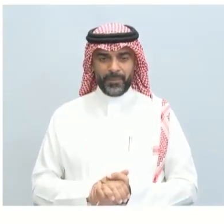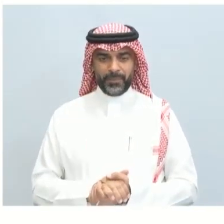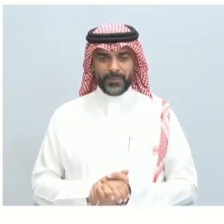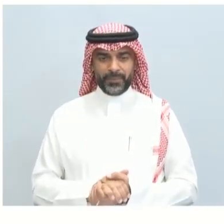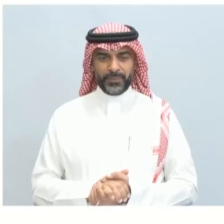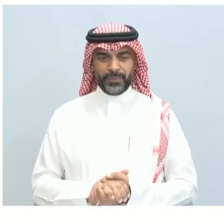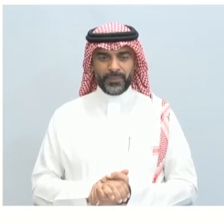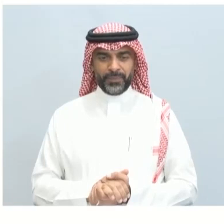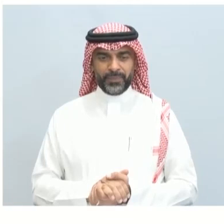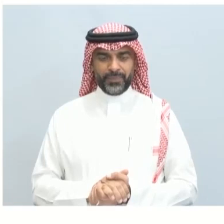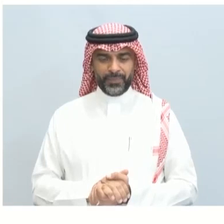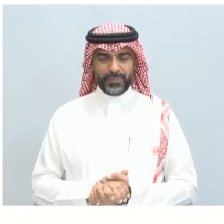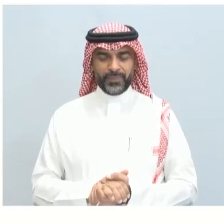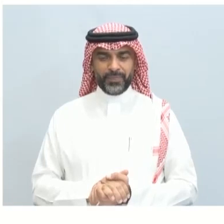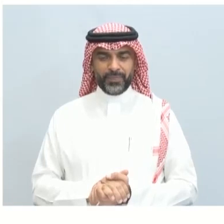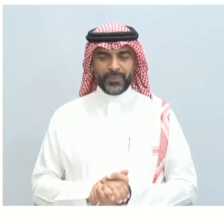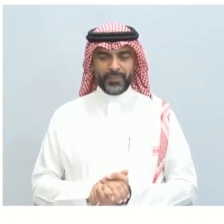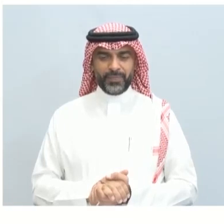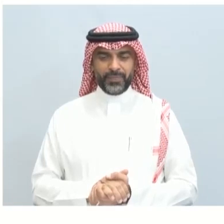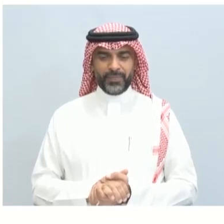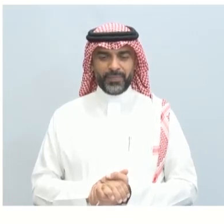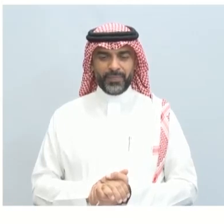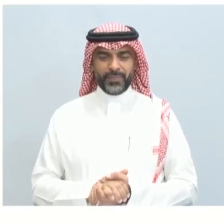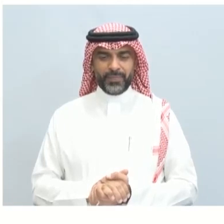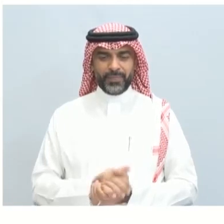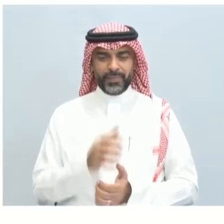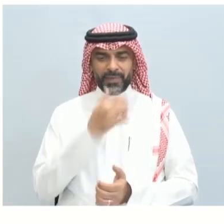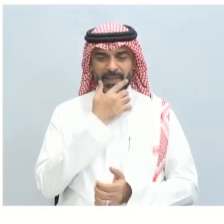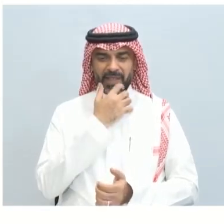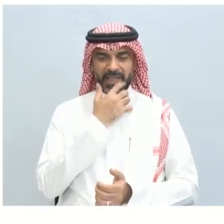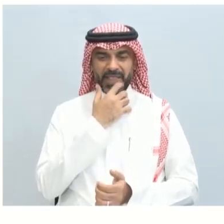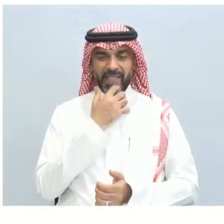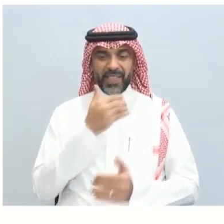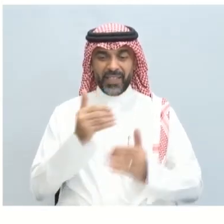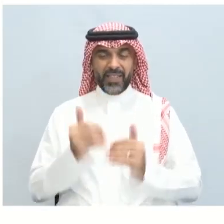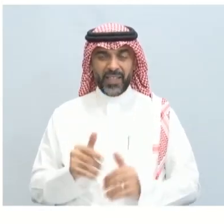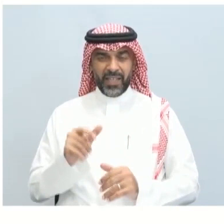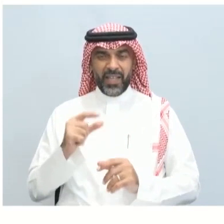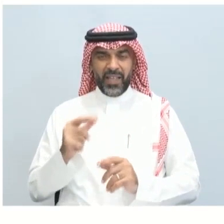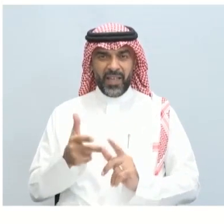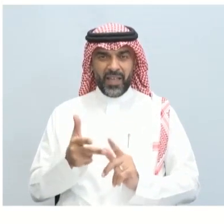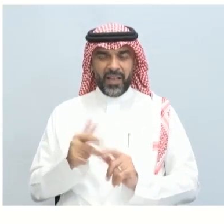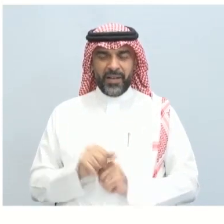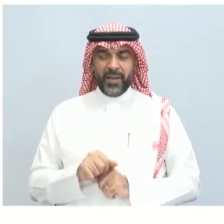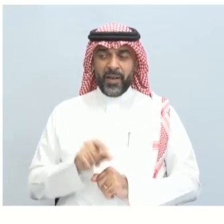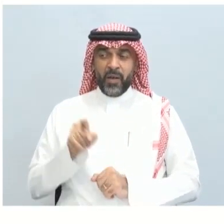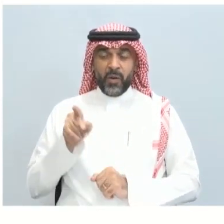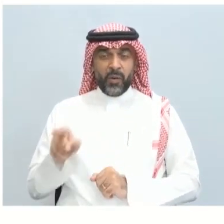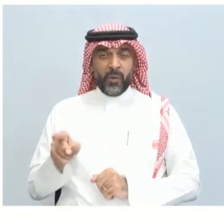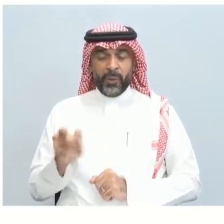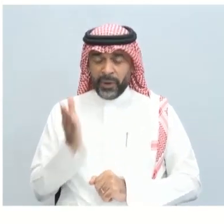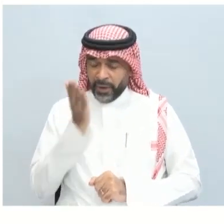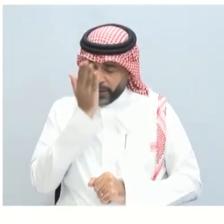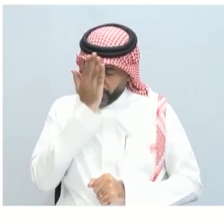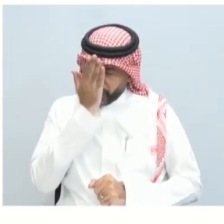العزم من الرسل قال تعالى ان هو الا عبد انعمنا